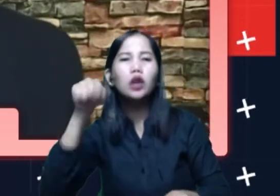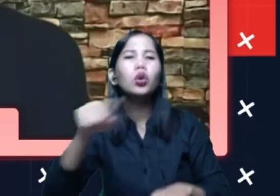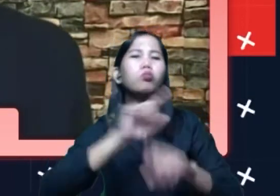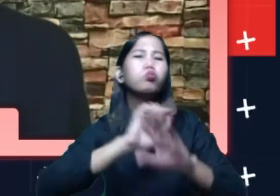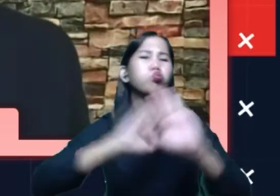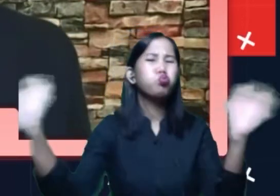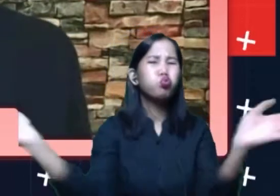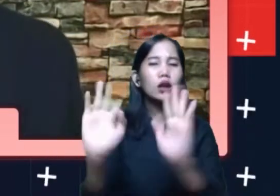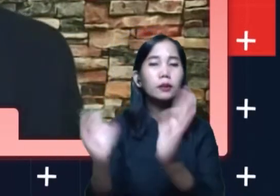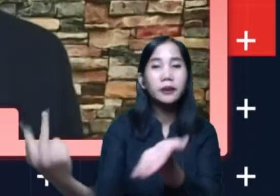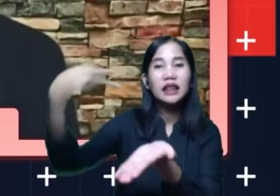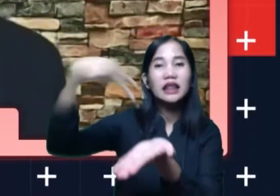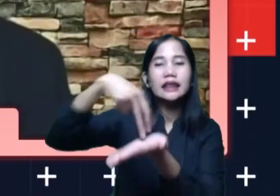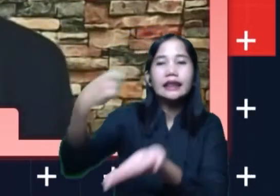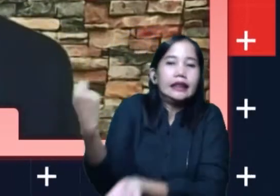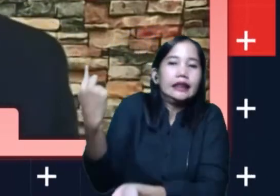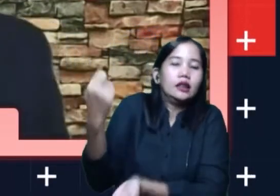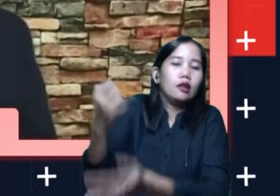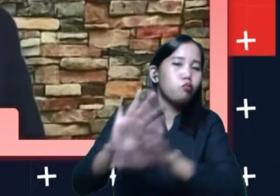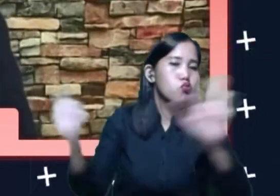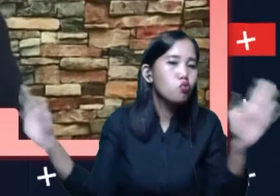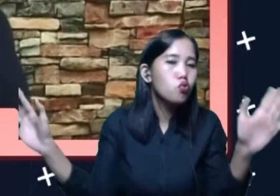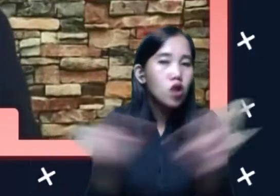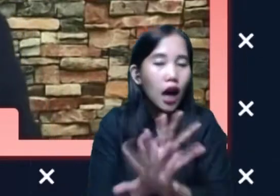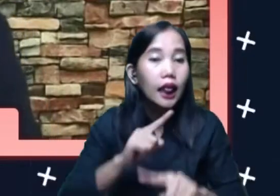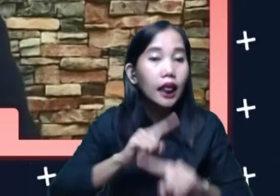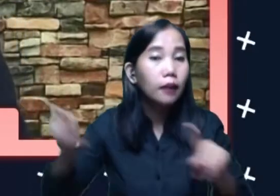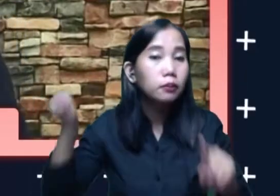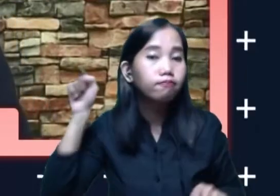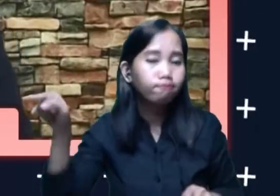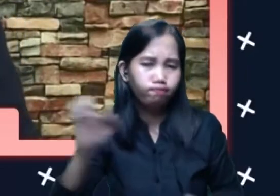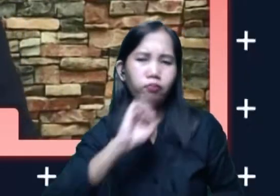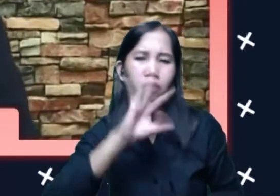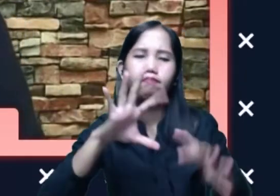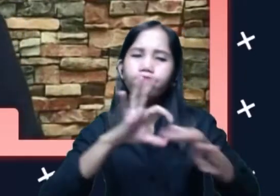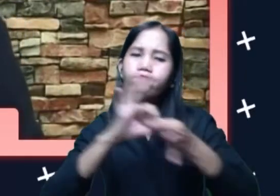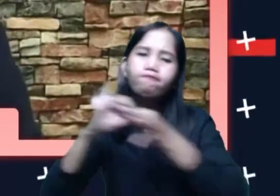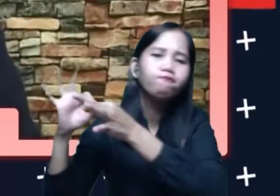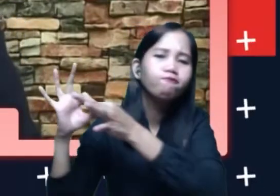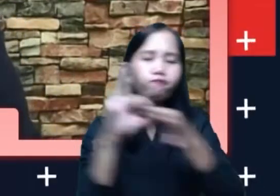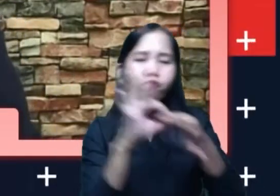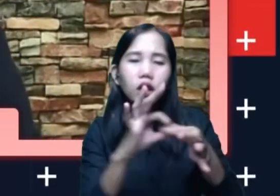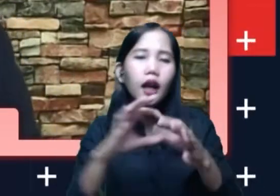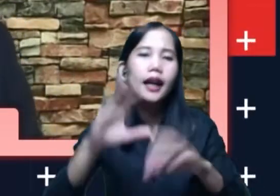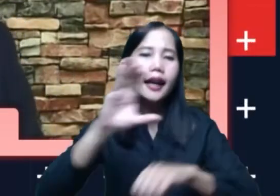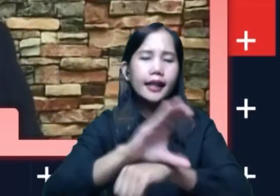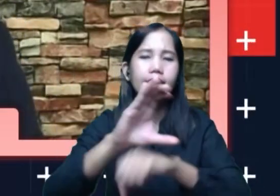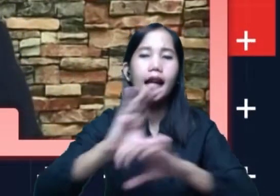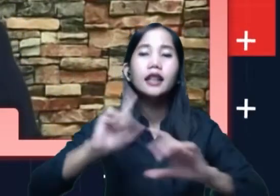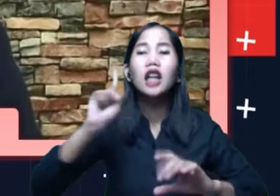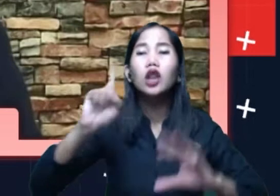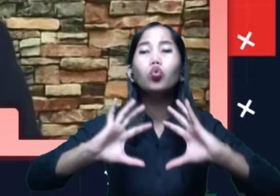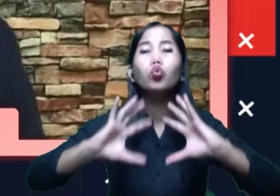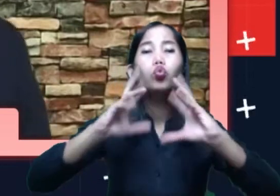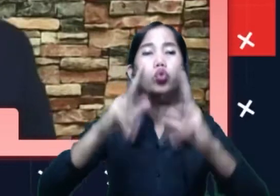lain, ya. Nah, dan ini juga pada zaman jemaat di abad mula-mula,